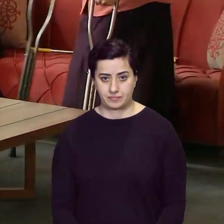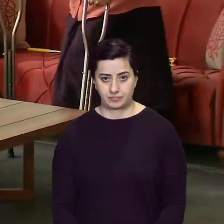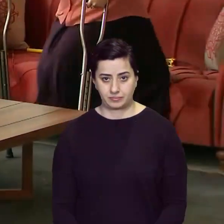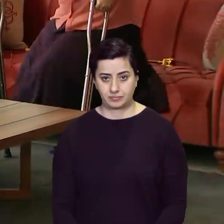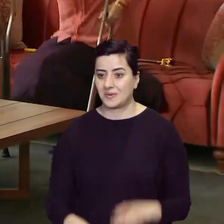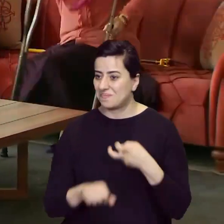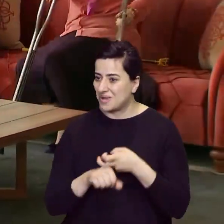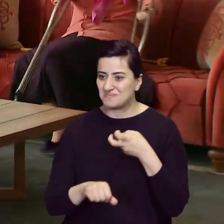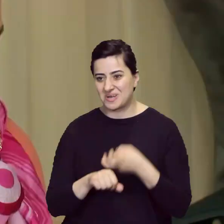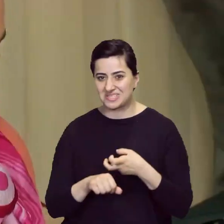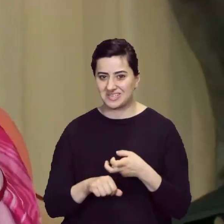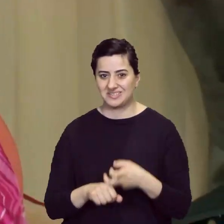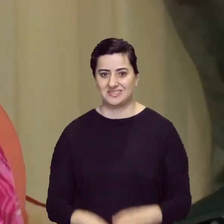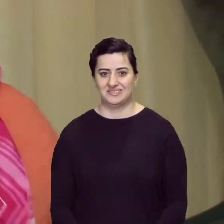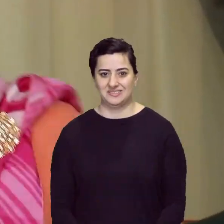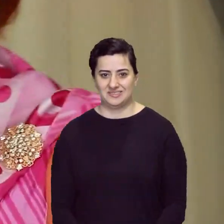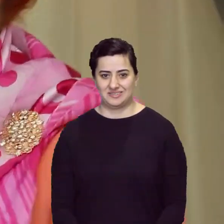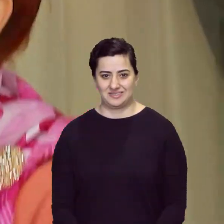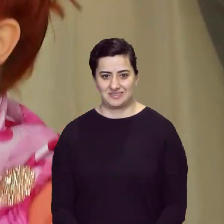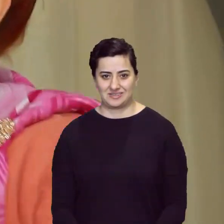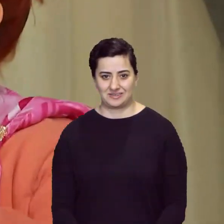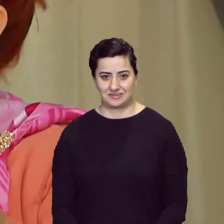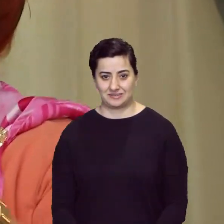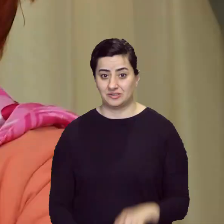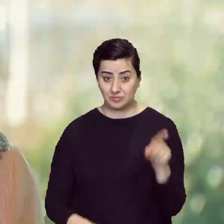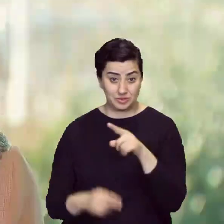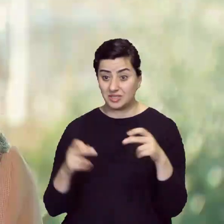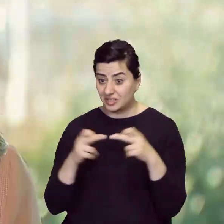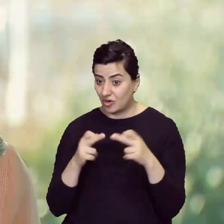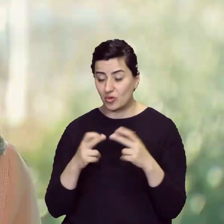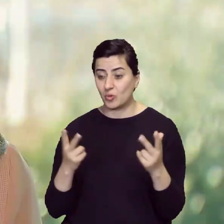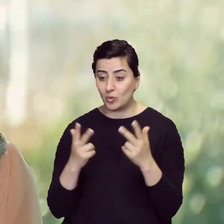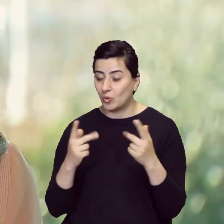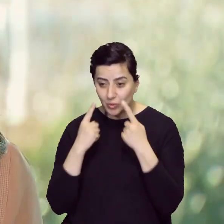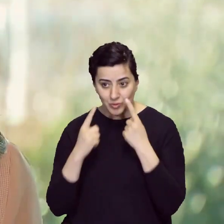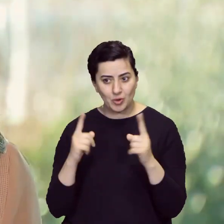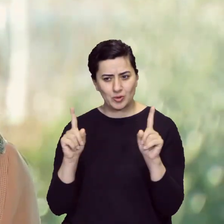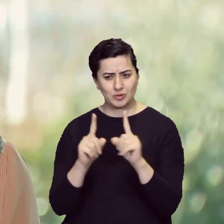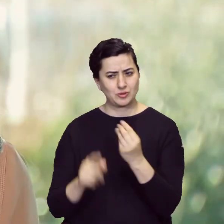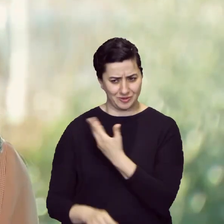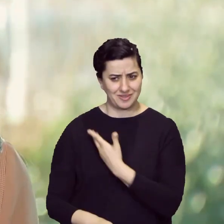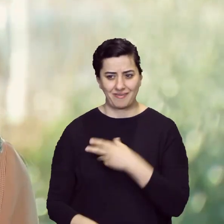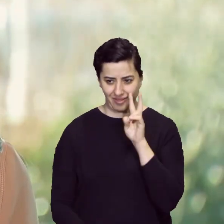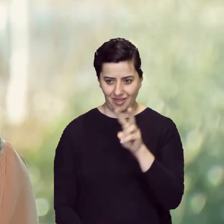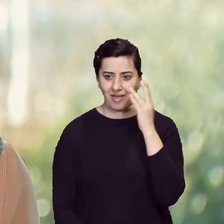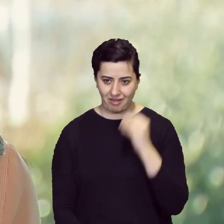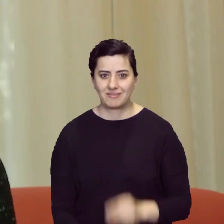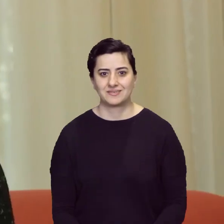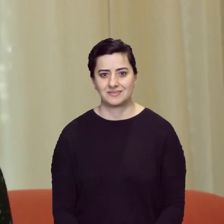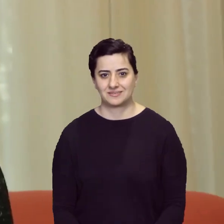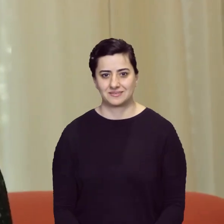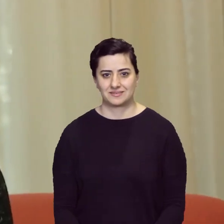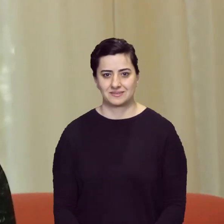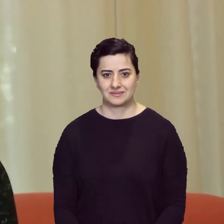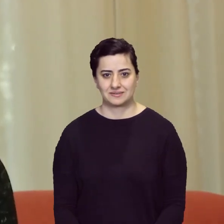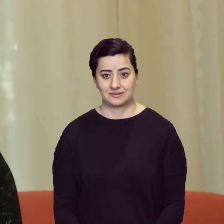Maşallah, maşallah. Ayol. Yani şu kavganın hiddetinden bile birbirinizi ne kadar çok sevdiğiniz belli oluyor,